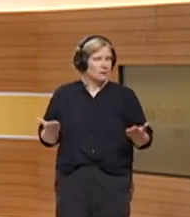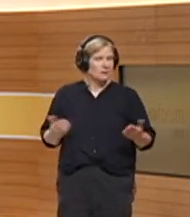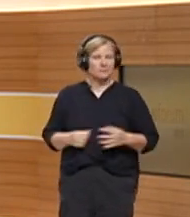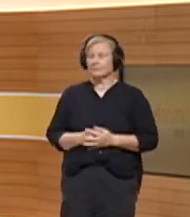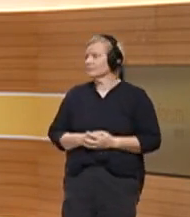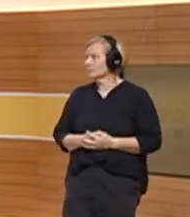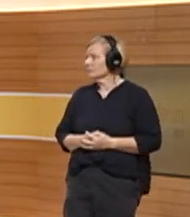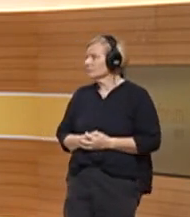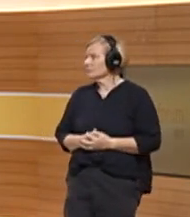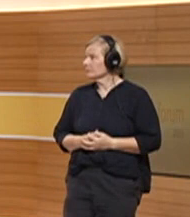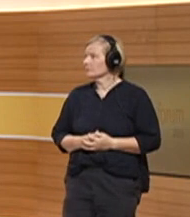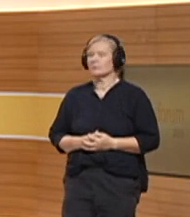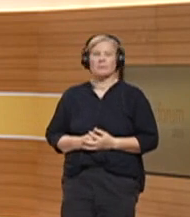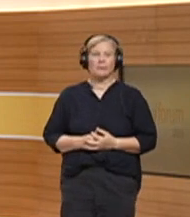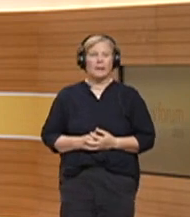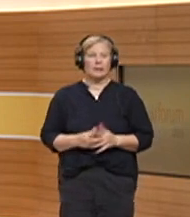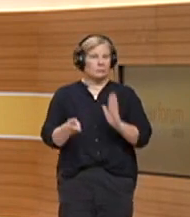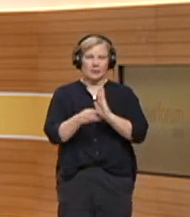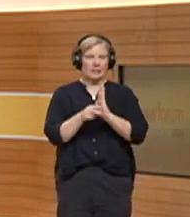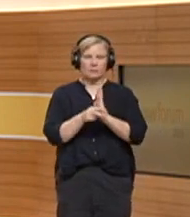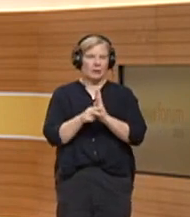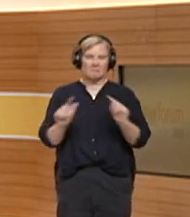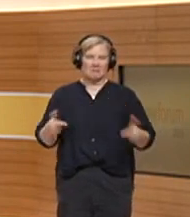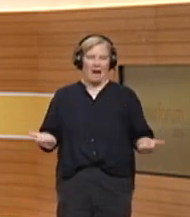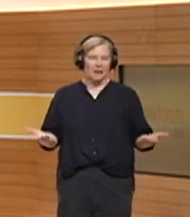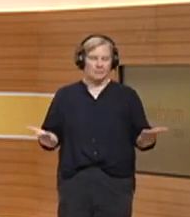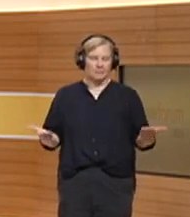sind alle noch nicht magnetzertifiziert.